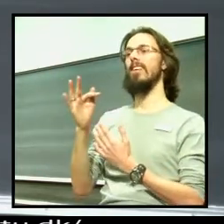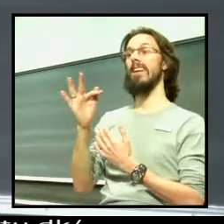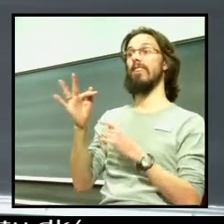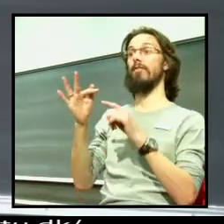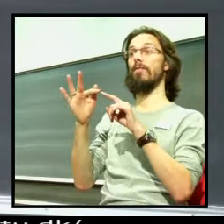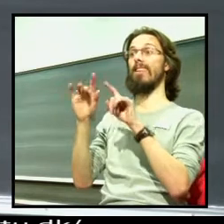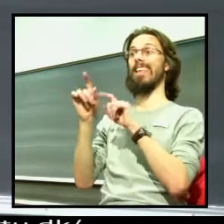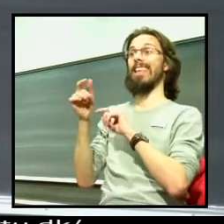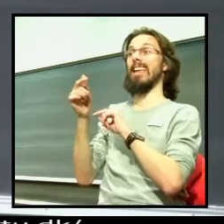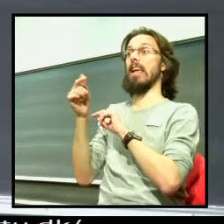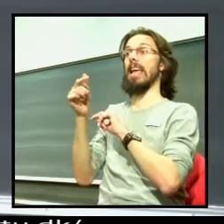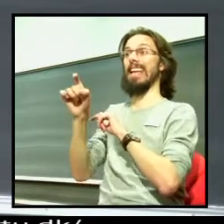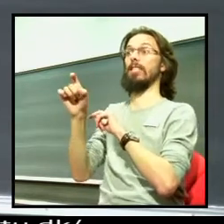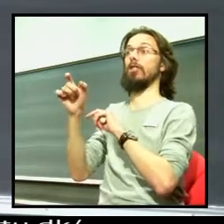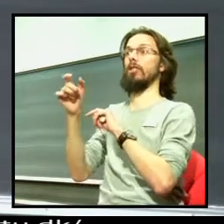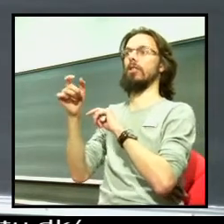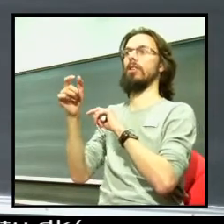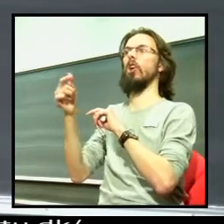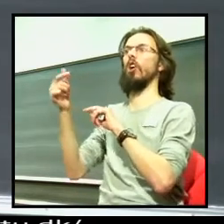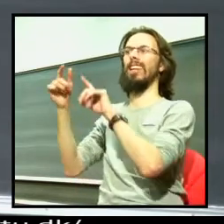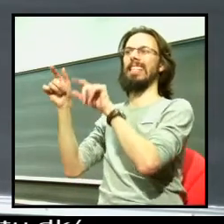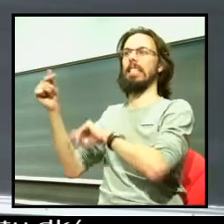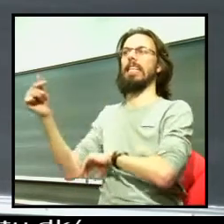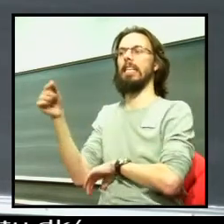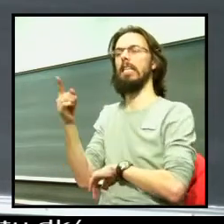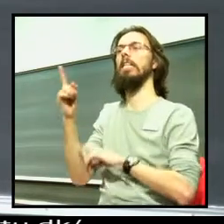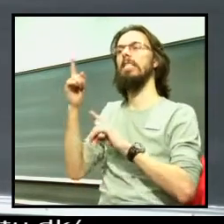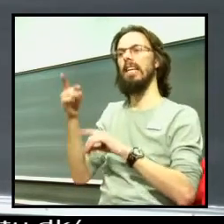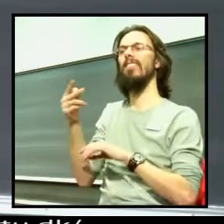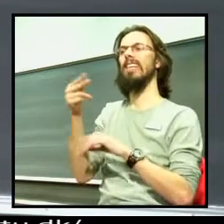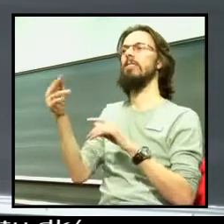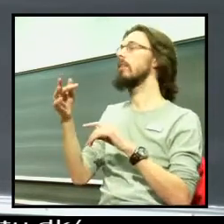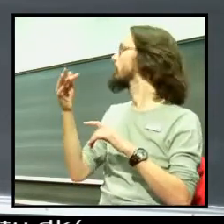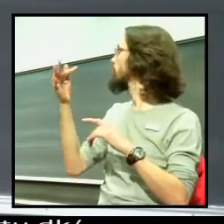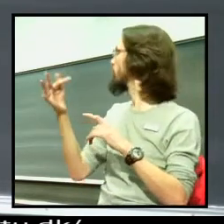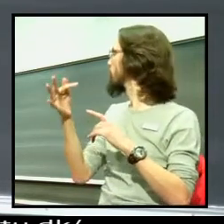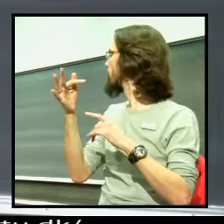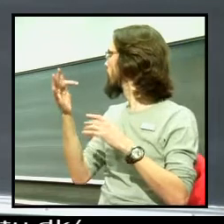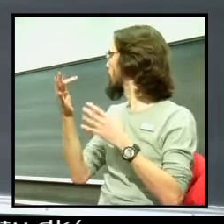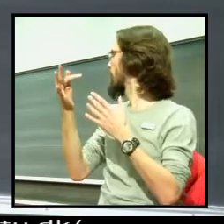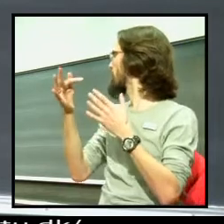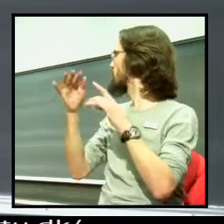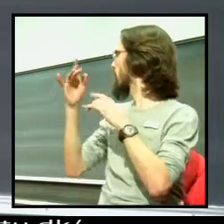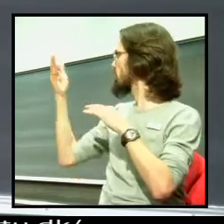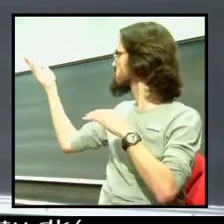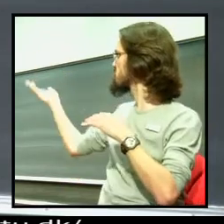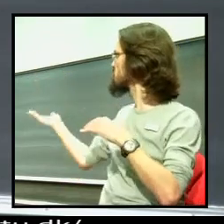af t jo åbenbart være lige med x mærke af t plus p af t